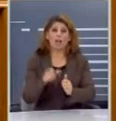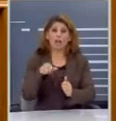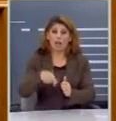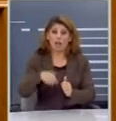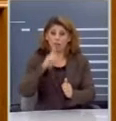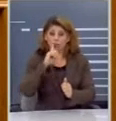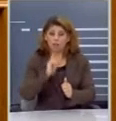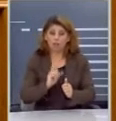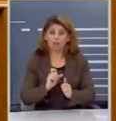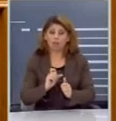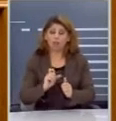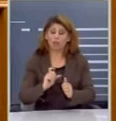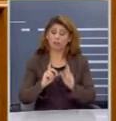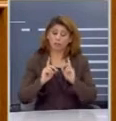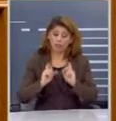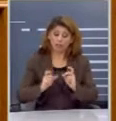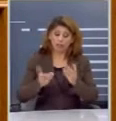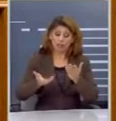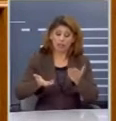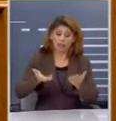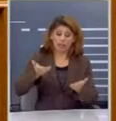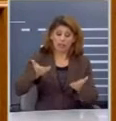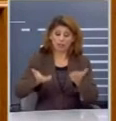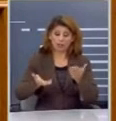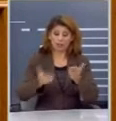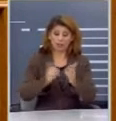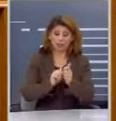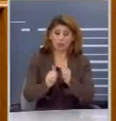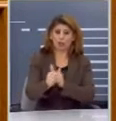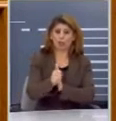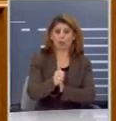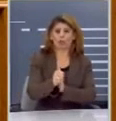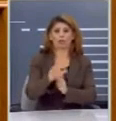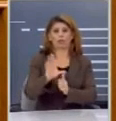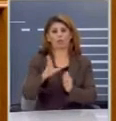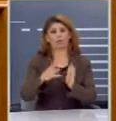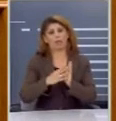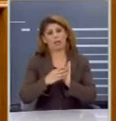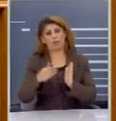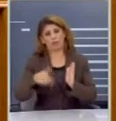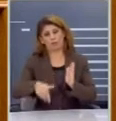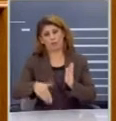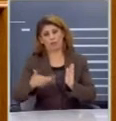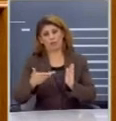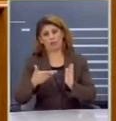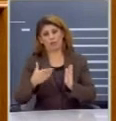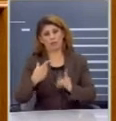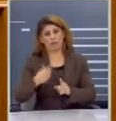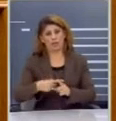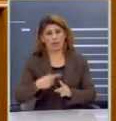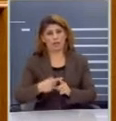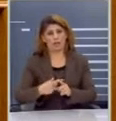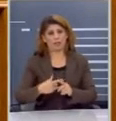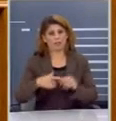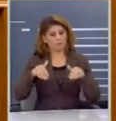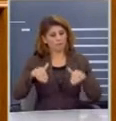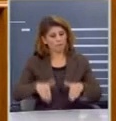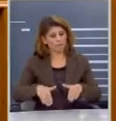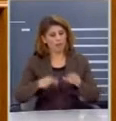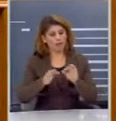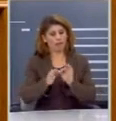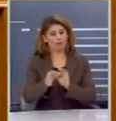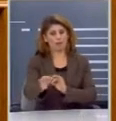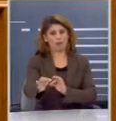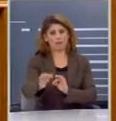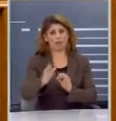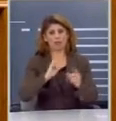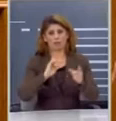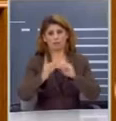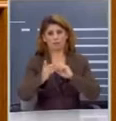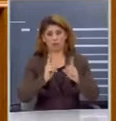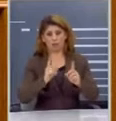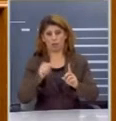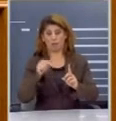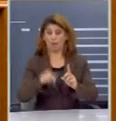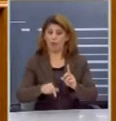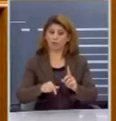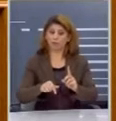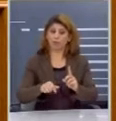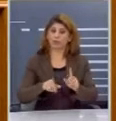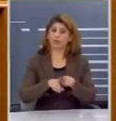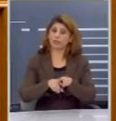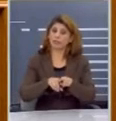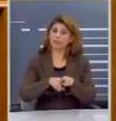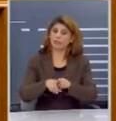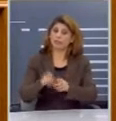των προτεραιοτήτων, όπως είναι σε εμάς, παραδείγματος χάρη, η συνεπής εφαρμογή της συμφωνίας, από την οποία εξαρτάται